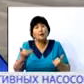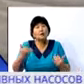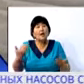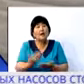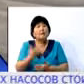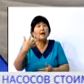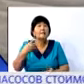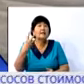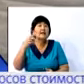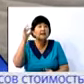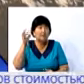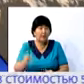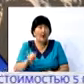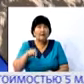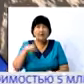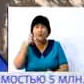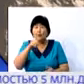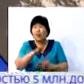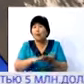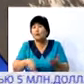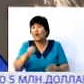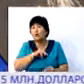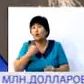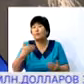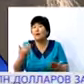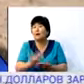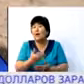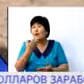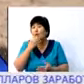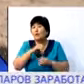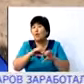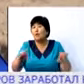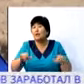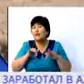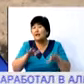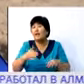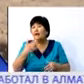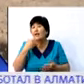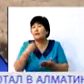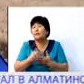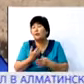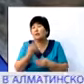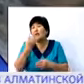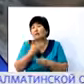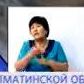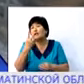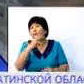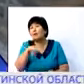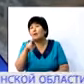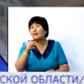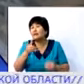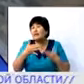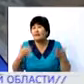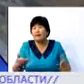обновлено 53%. В этом году на продолжение работ по модернизации теплосетей из Национального фонда выделено свыше 2 миллиардов тенге. В